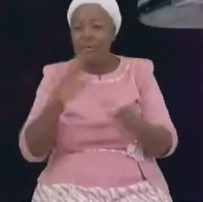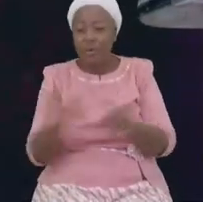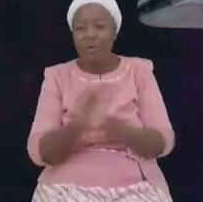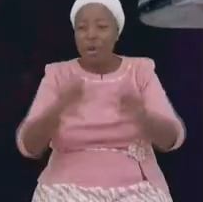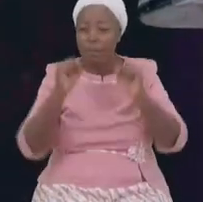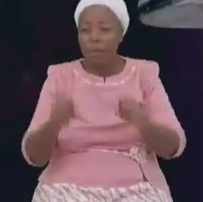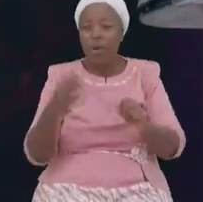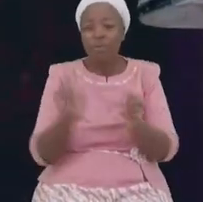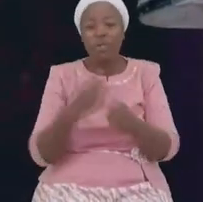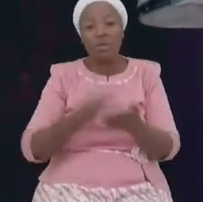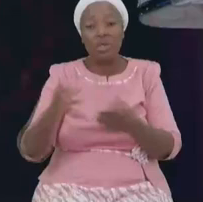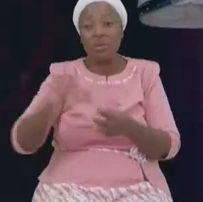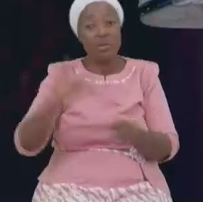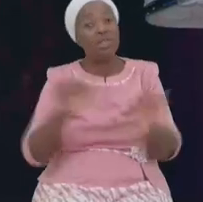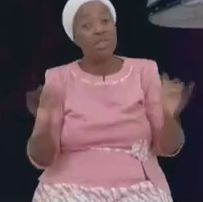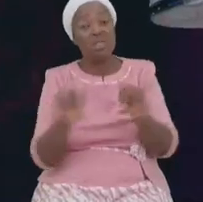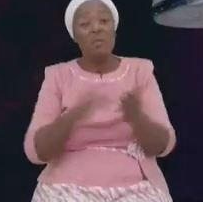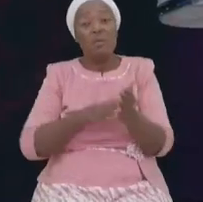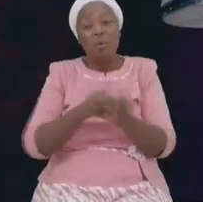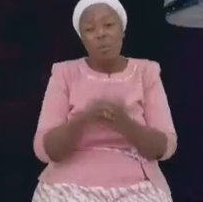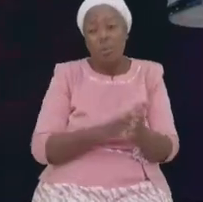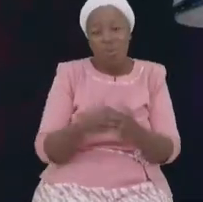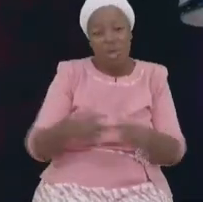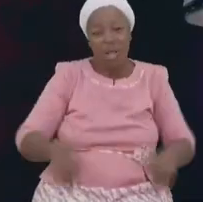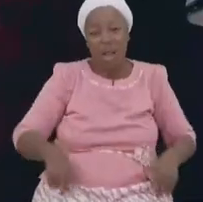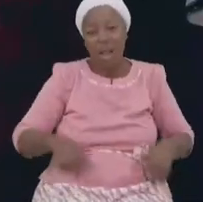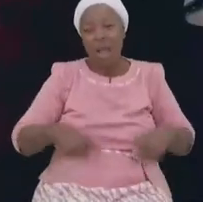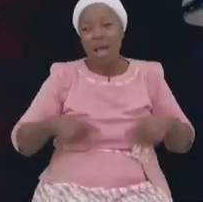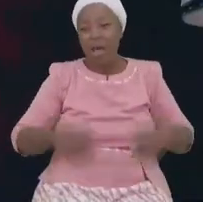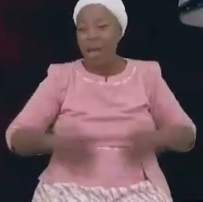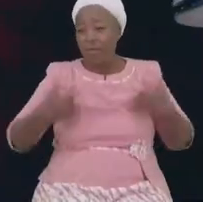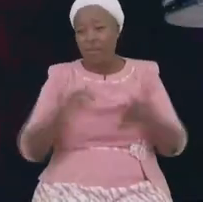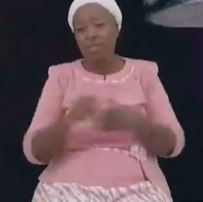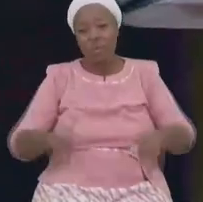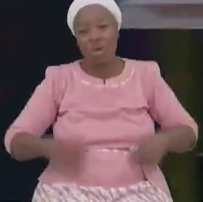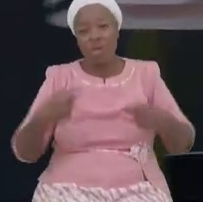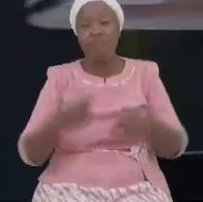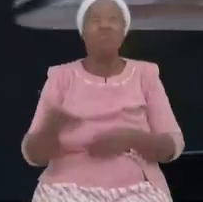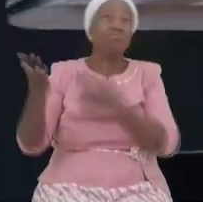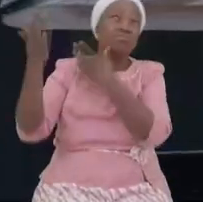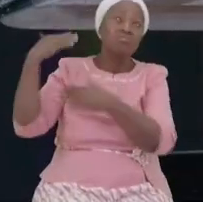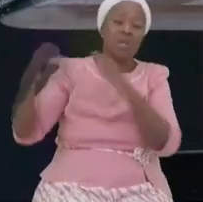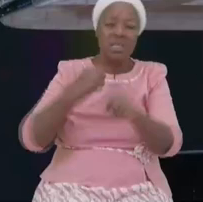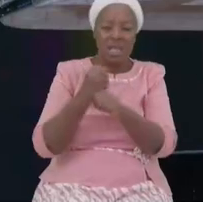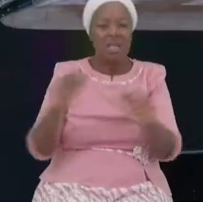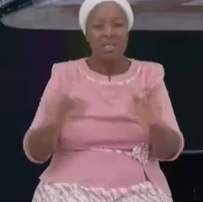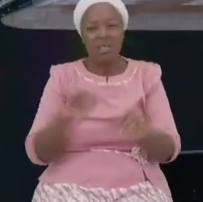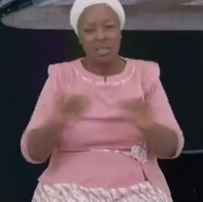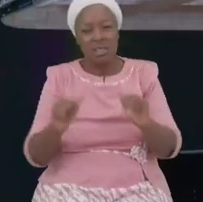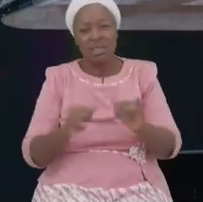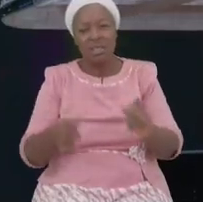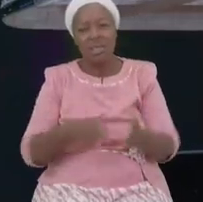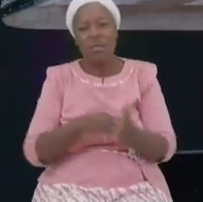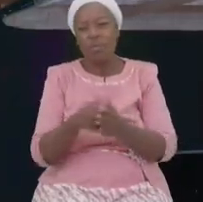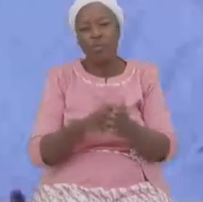Saint-Esprit, la même vie que tu as menée l'année passée, c'est la même vie faible que tu vas mener aujourd'hui, dans cette nouvelle